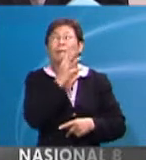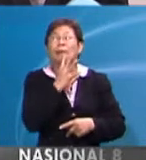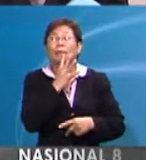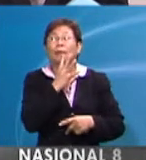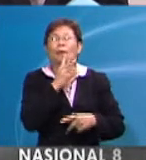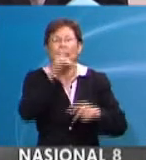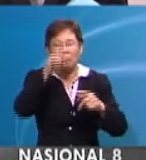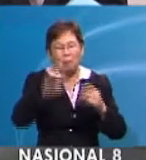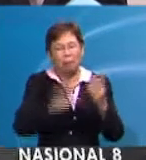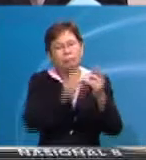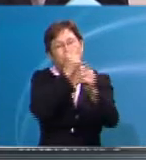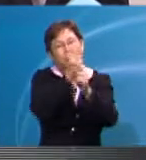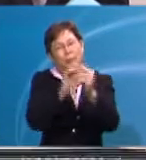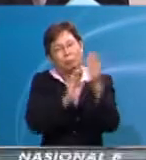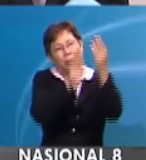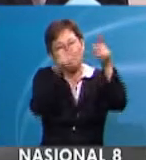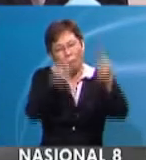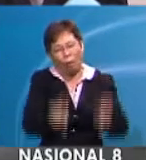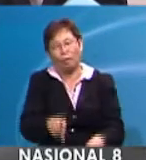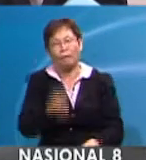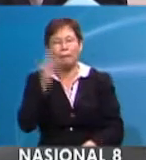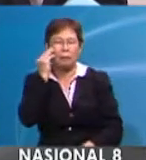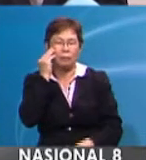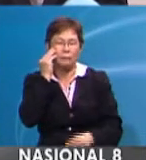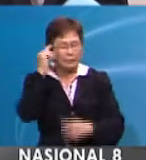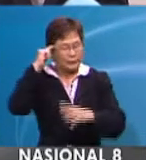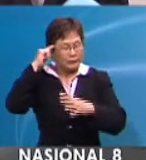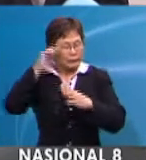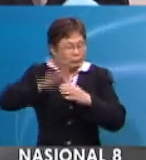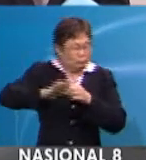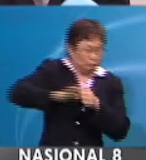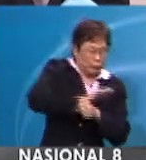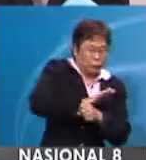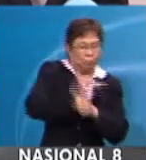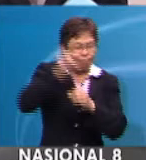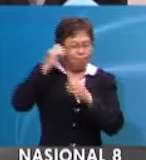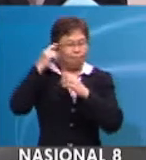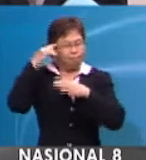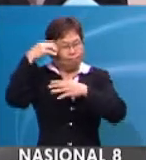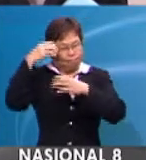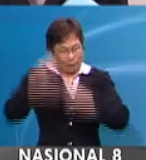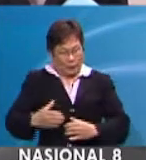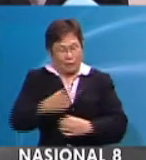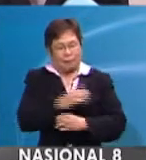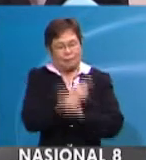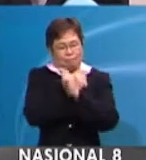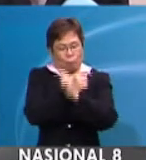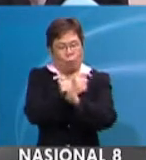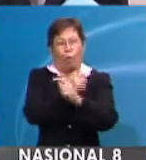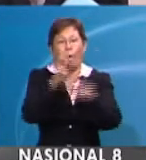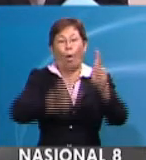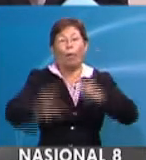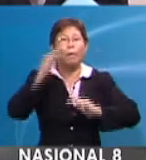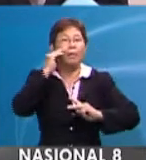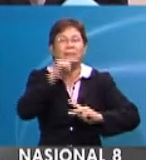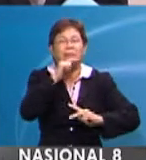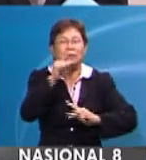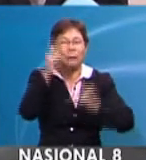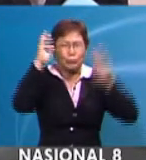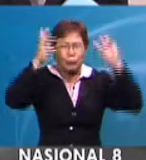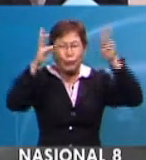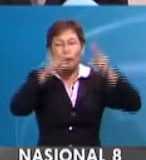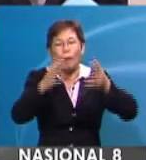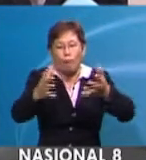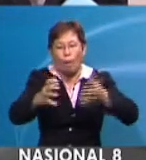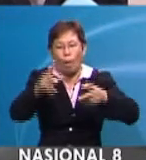tetap dihadapi orang Melayu dengan penuh yakin dan tabah. Untuk itu, Perdana Menteri mahu orang Melayu tidak gusar dan mahu